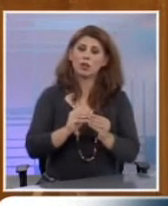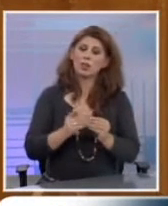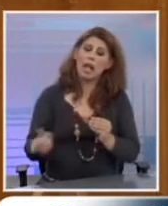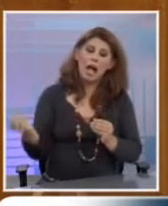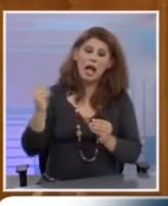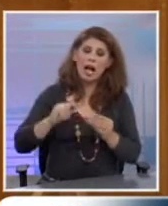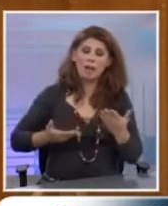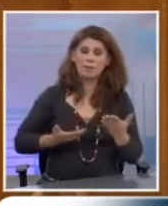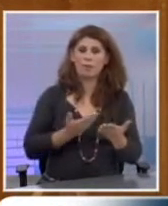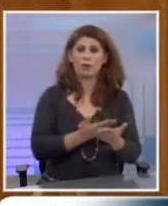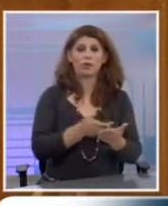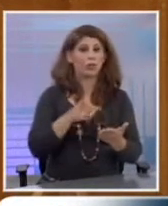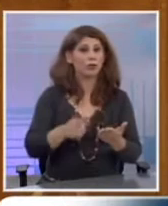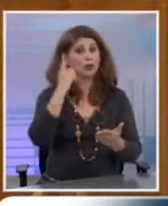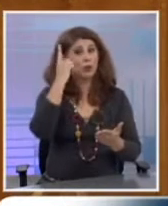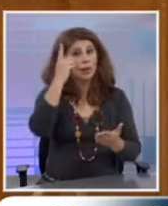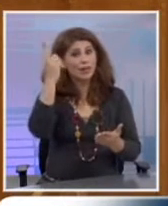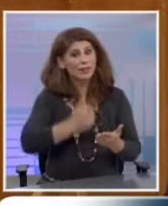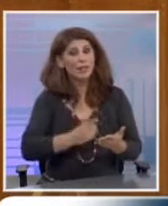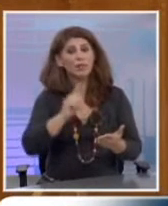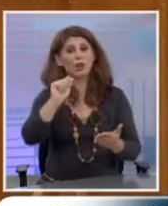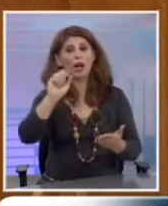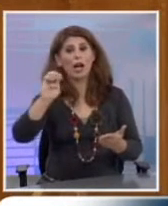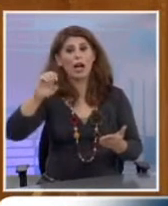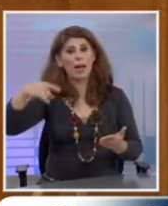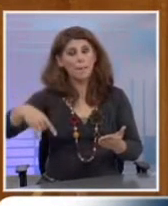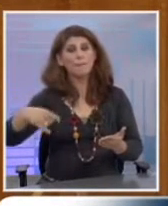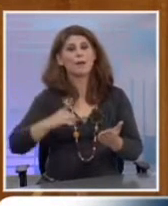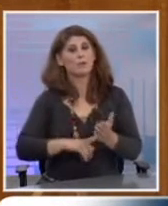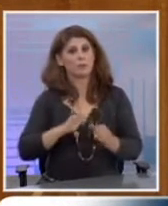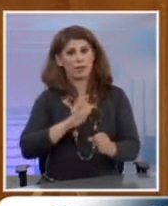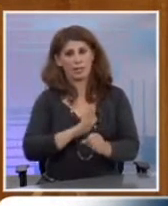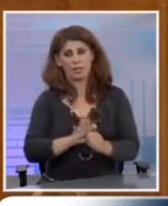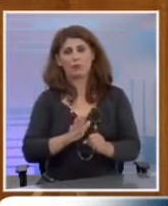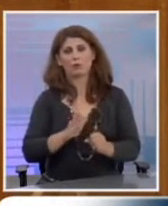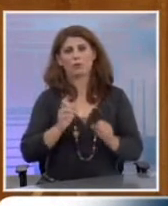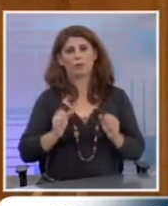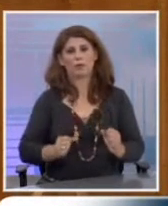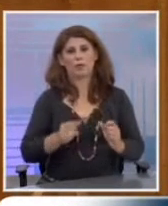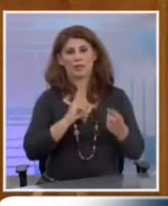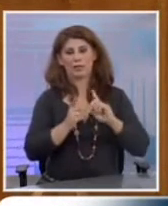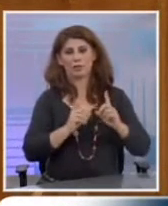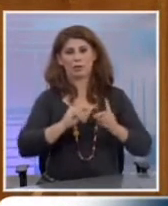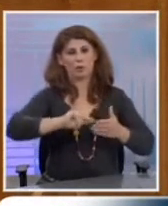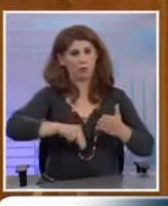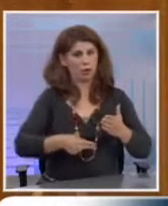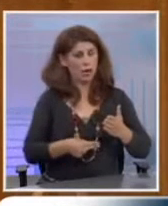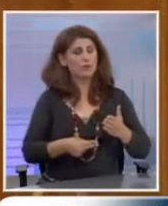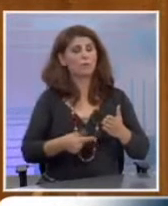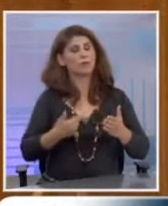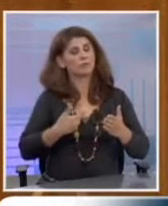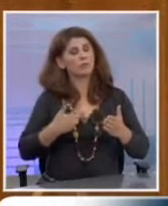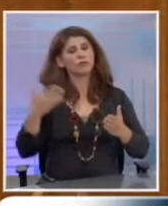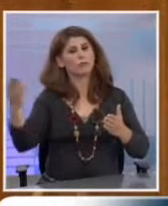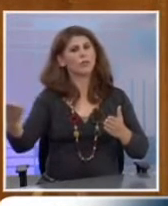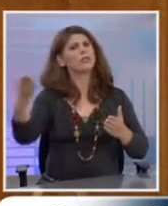ως προς αυτό το 1% του ΑΕΠ που πρέπει να καλύψουμε με βάση τη συμφωνία που υπογράψαμε και εμείς και